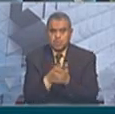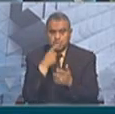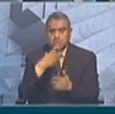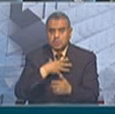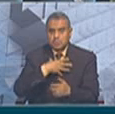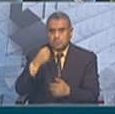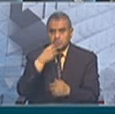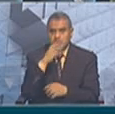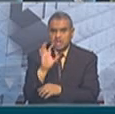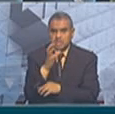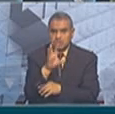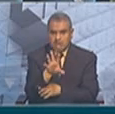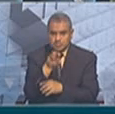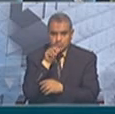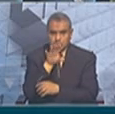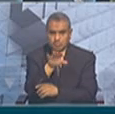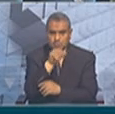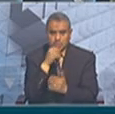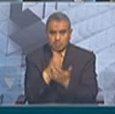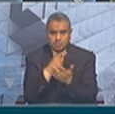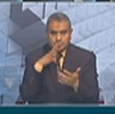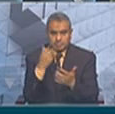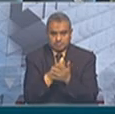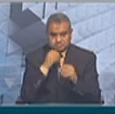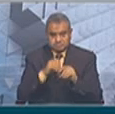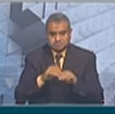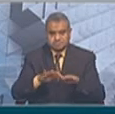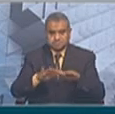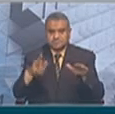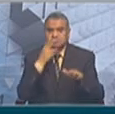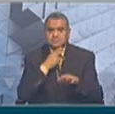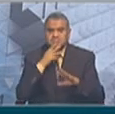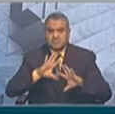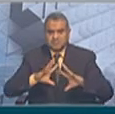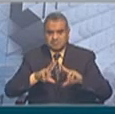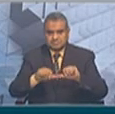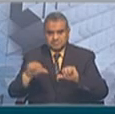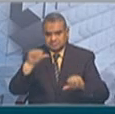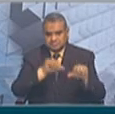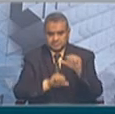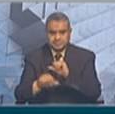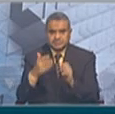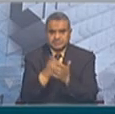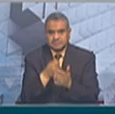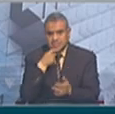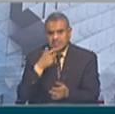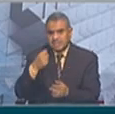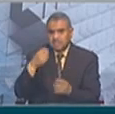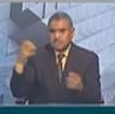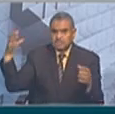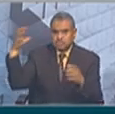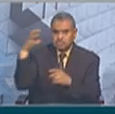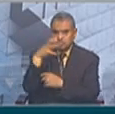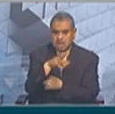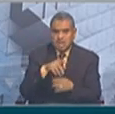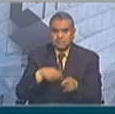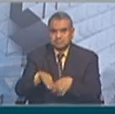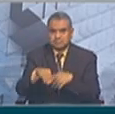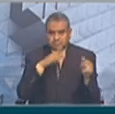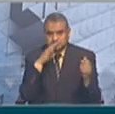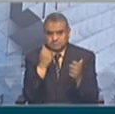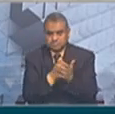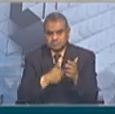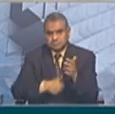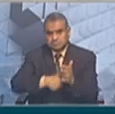فوق البنفسجية تقوم بتمشيط مساحات واسعة وتعقيمها بواسطة الأشعة فوق البنفسجية القادرة